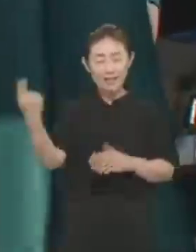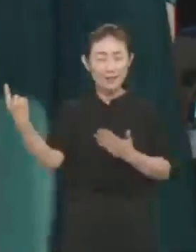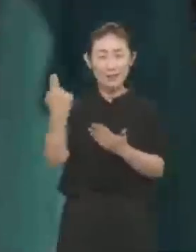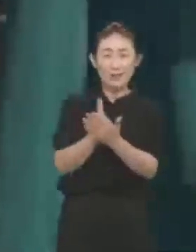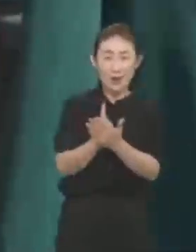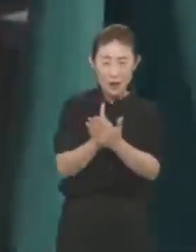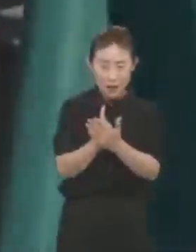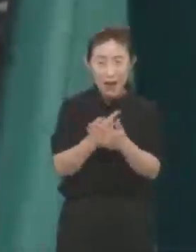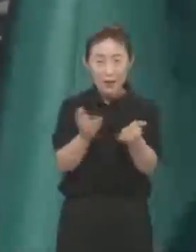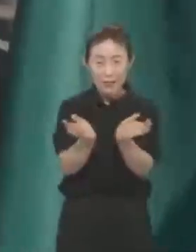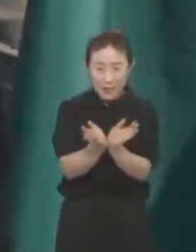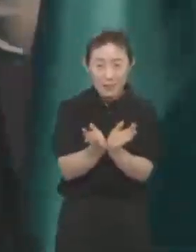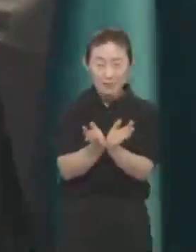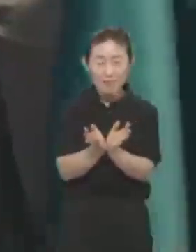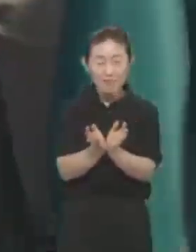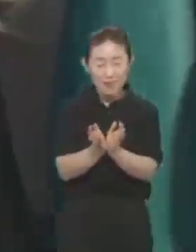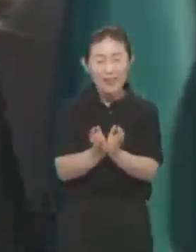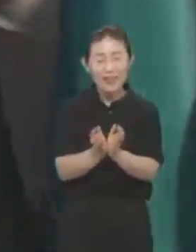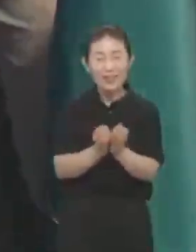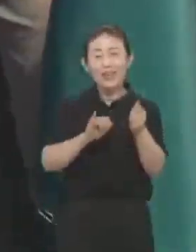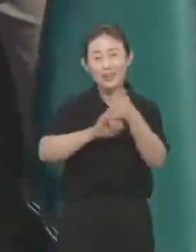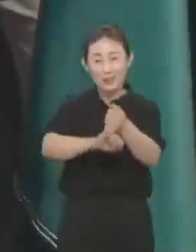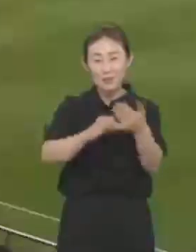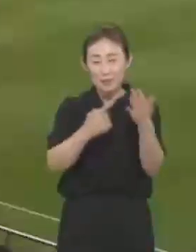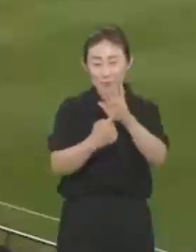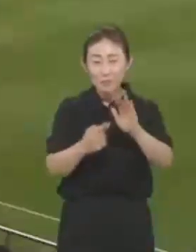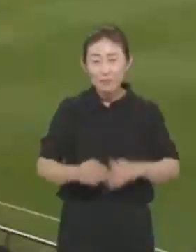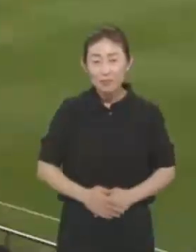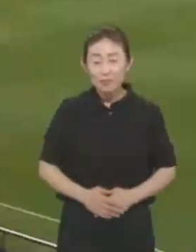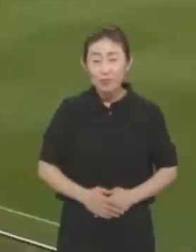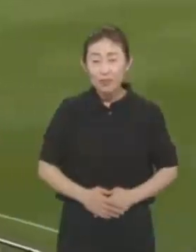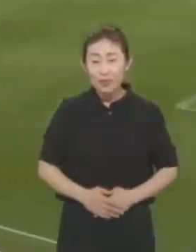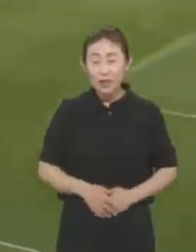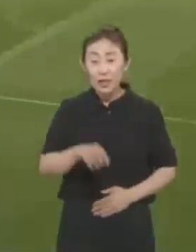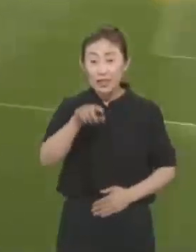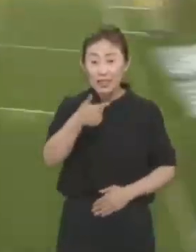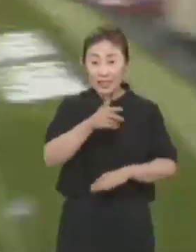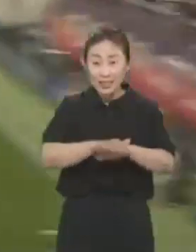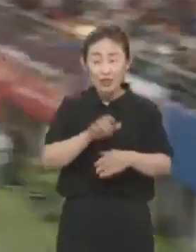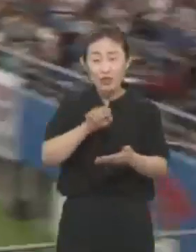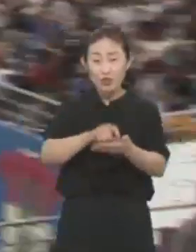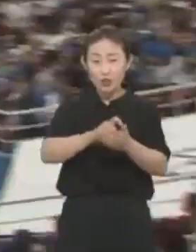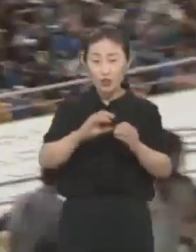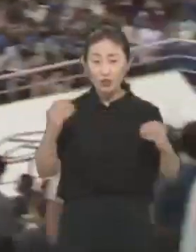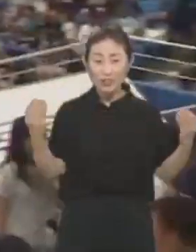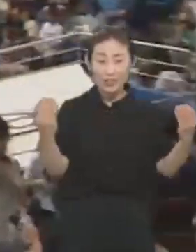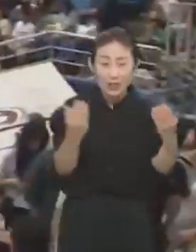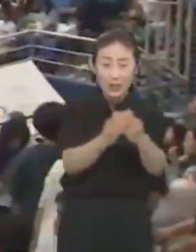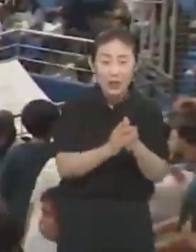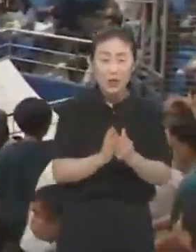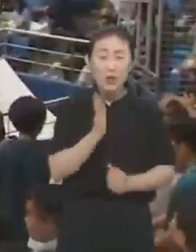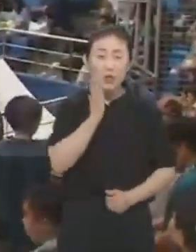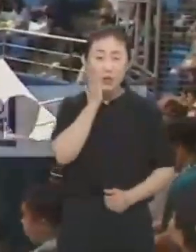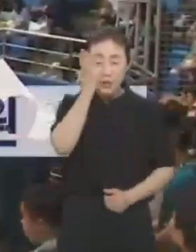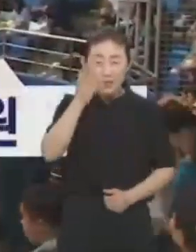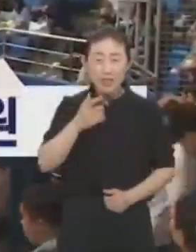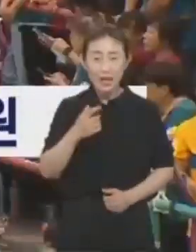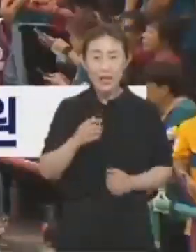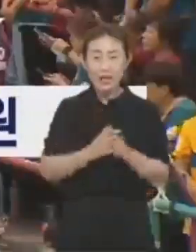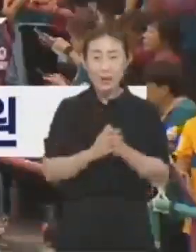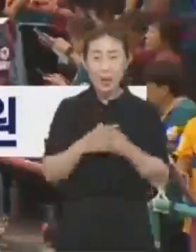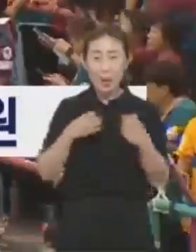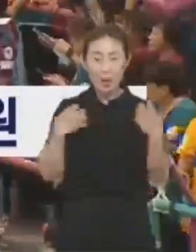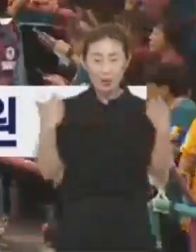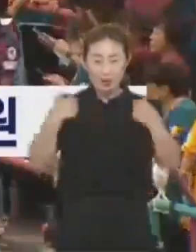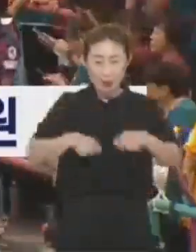돌아오겠다며 변함없는 애정을 드러내기도 했습니다. 대전 월드컵 경기장엔 초록색과 자주색 옷을 입은 13,000여 명의